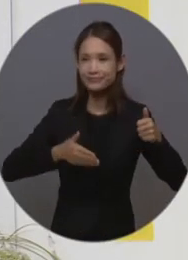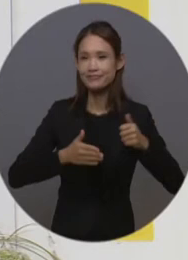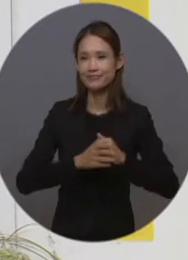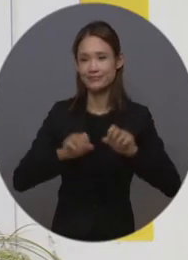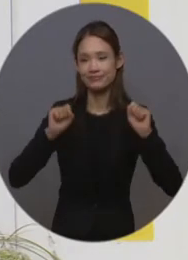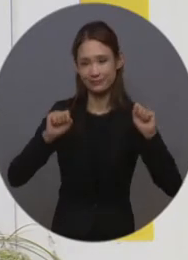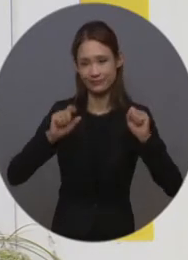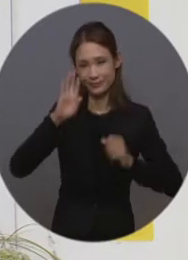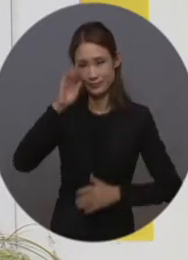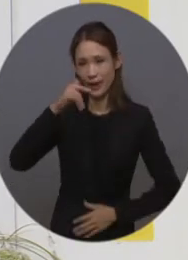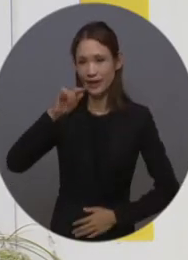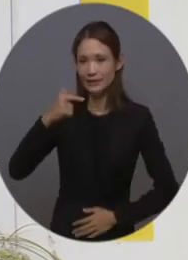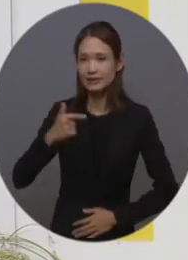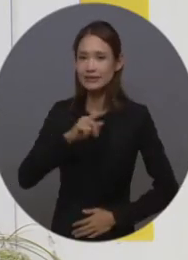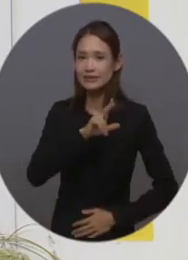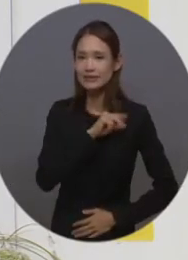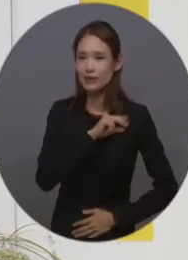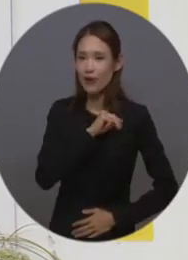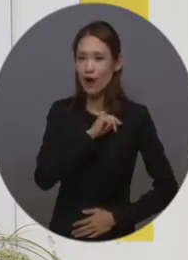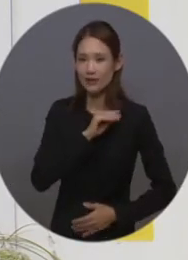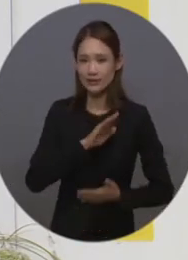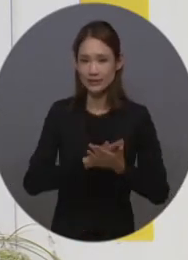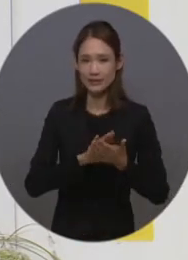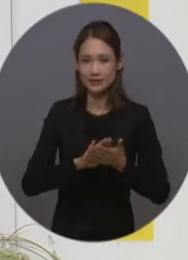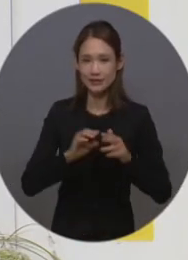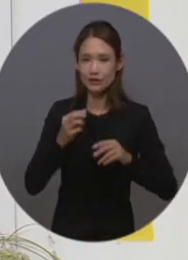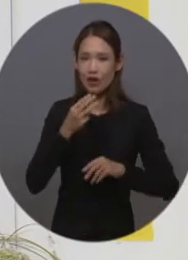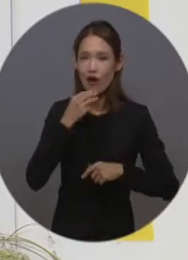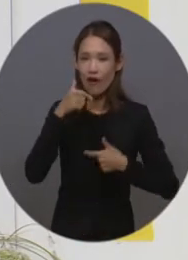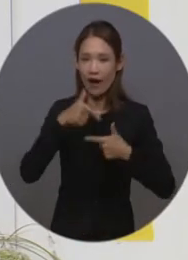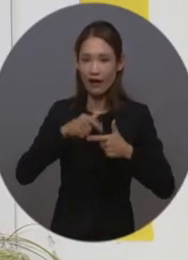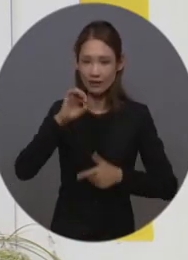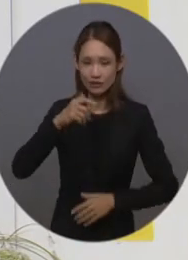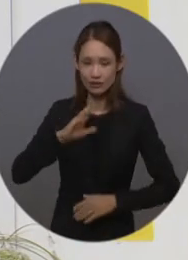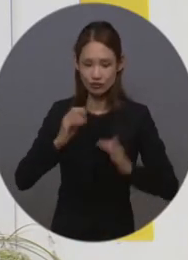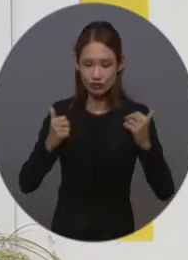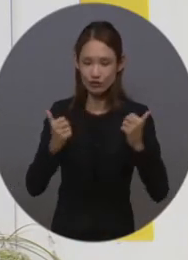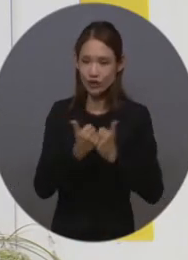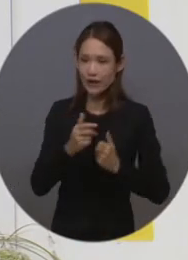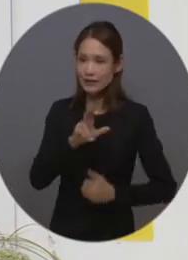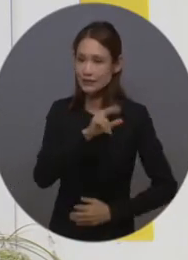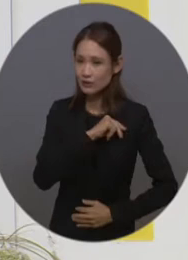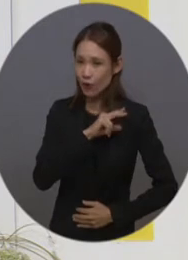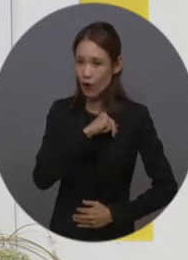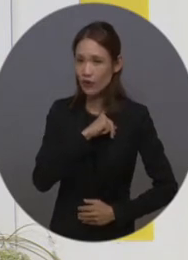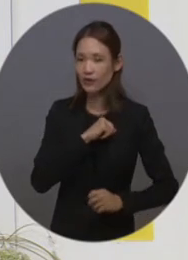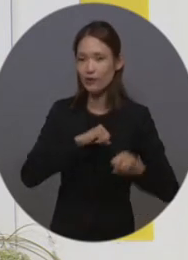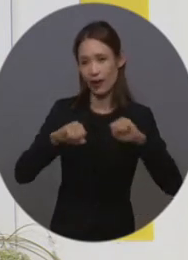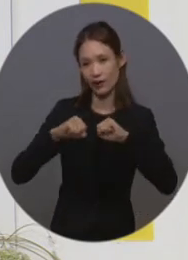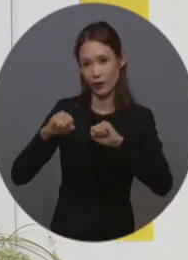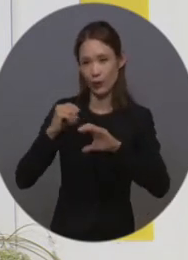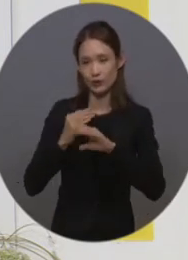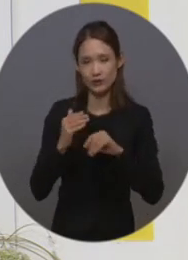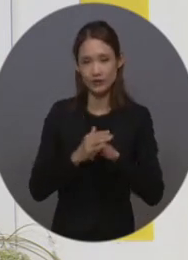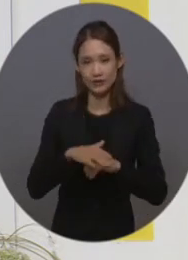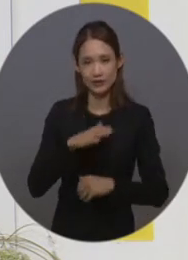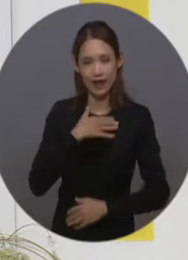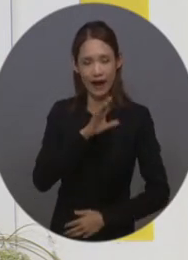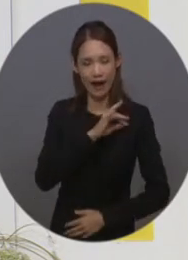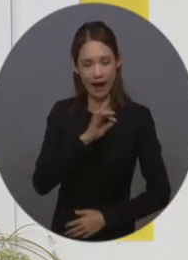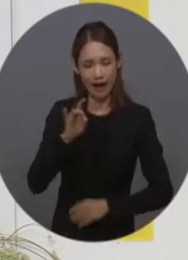박진 의원입니다. 서울 강남을에 국회의원을 하고 있습니다. 복지TV는 제가 가끔